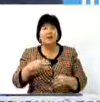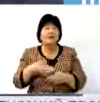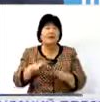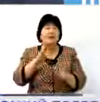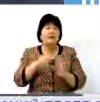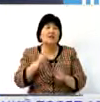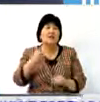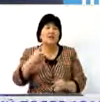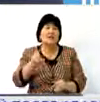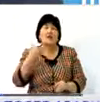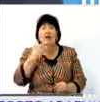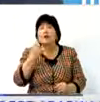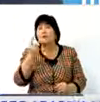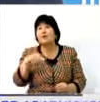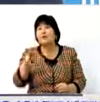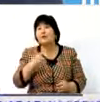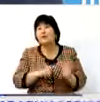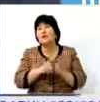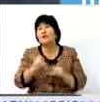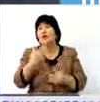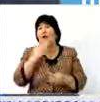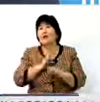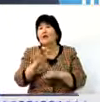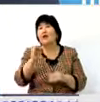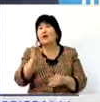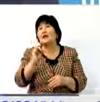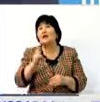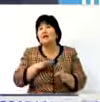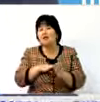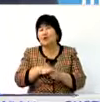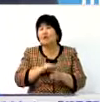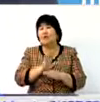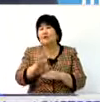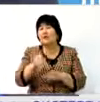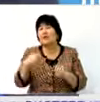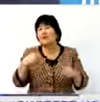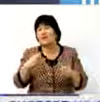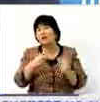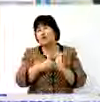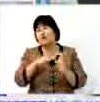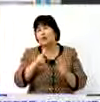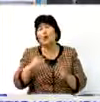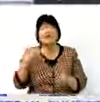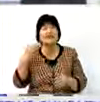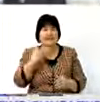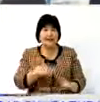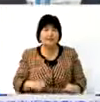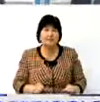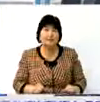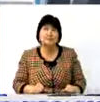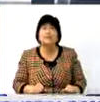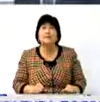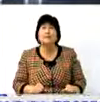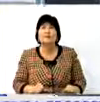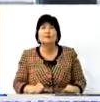отвели 300 гектаров. С 1 декабря начнем его экспорт в Иран. Всего планируем вывести на внешний рынок 600 тонн риса. В